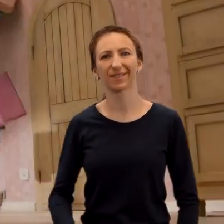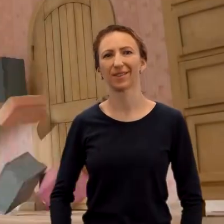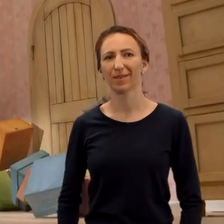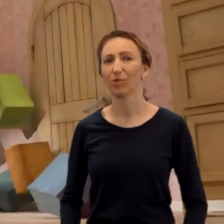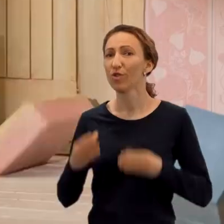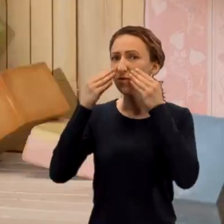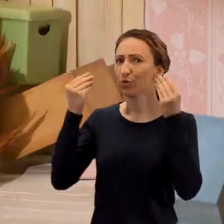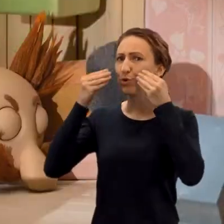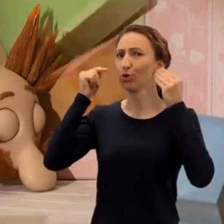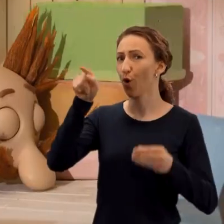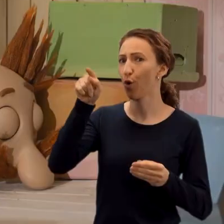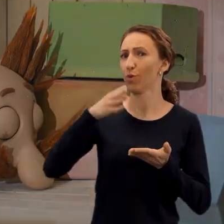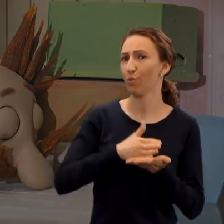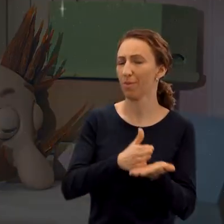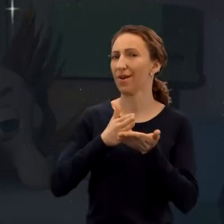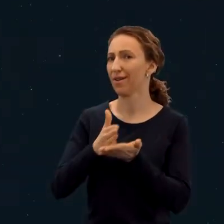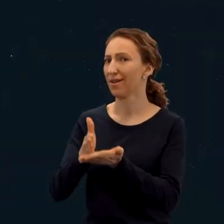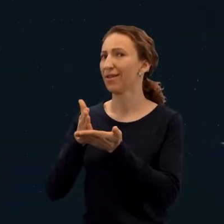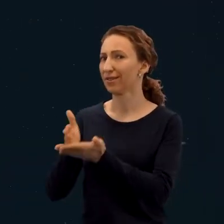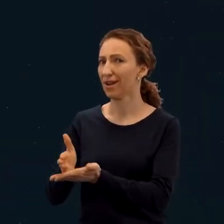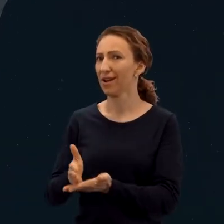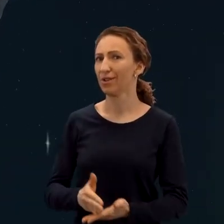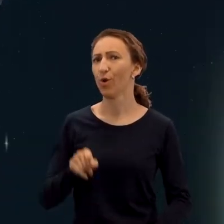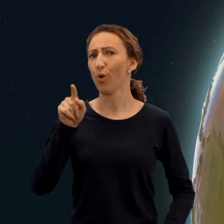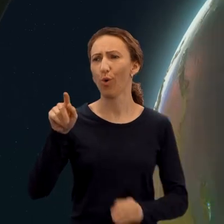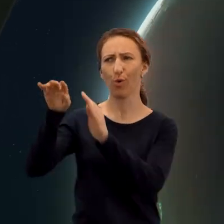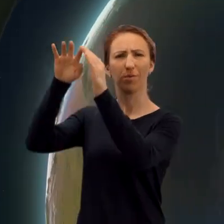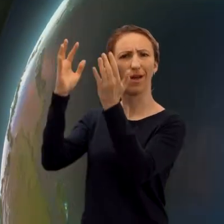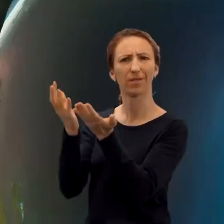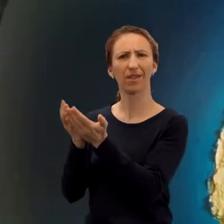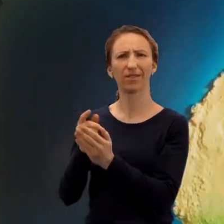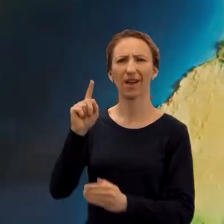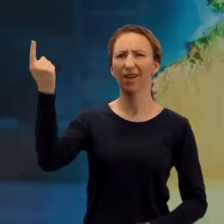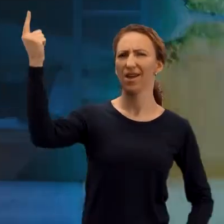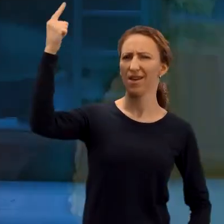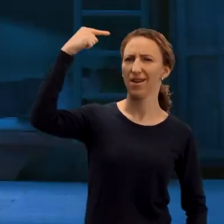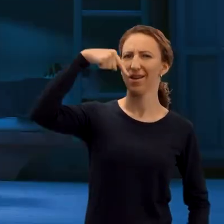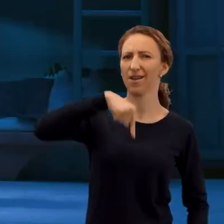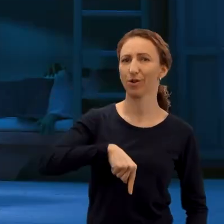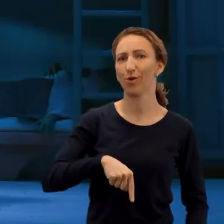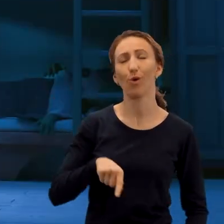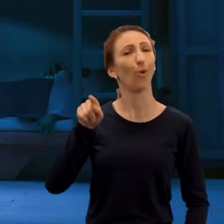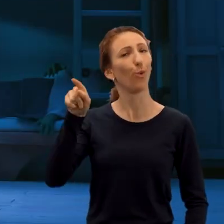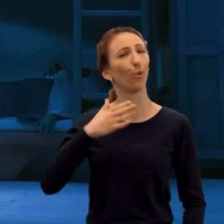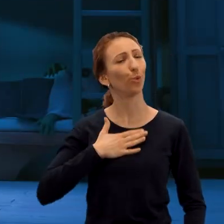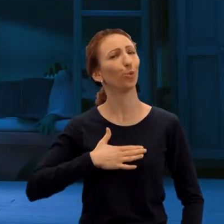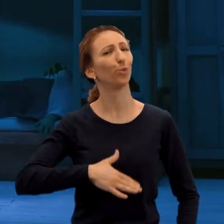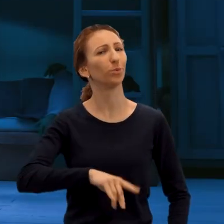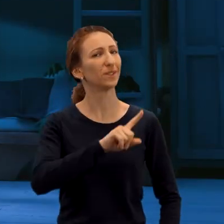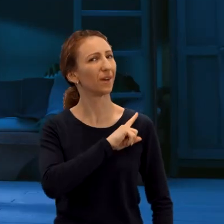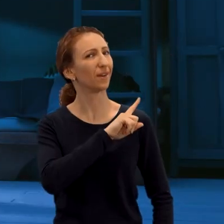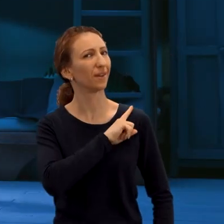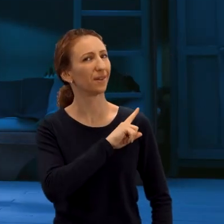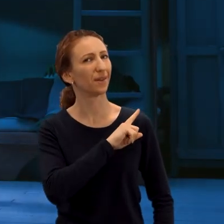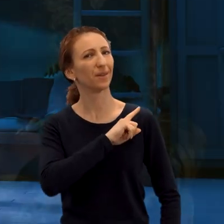rozumie, wujcio pomagać im umie. I choć przybył z dalekiej krainy, i choć lubi